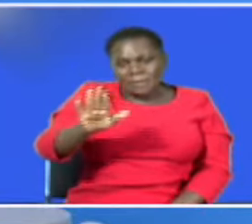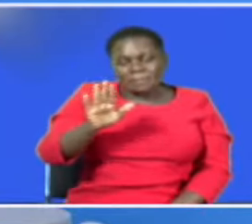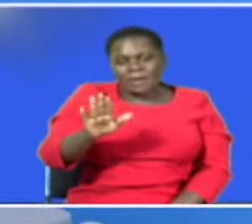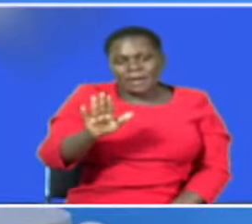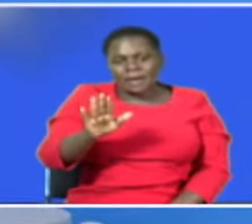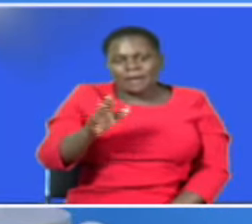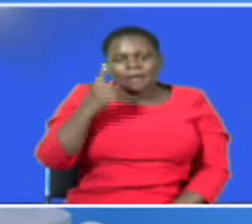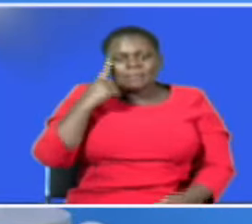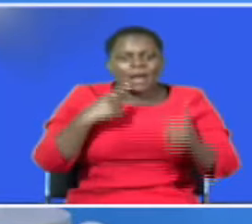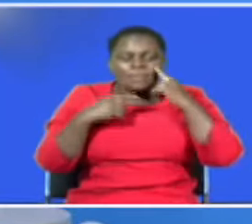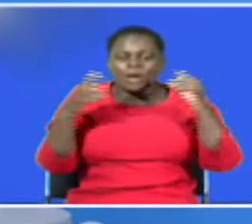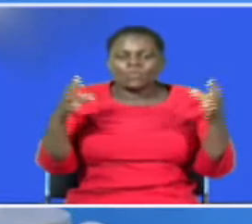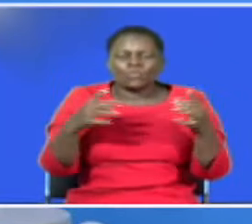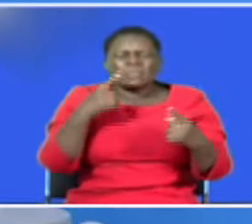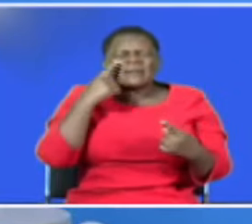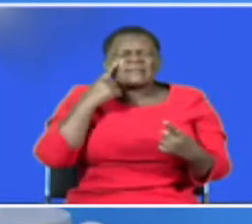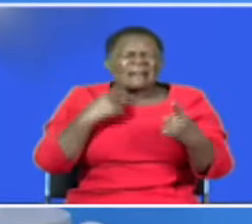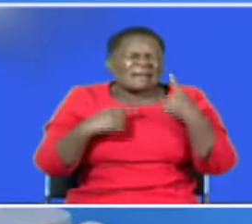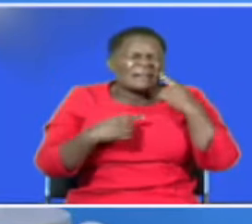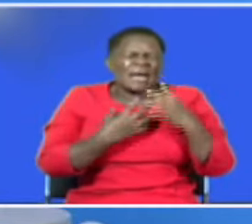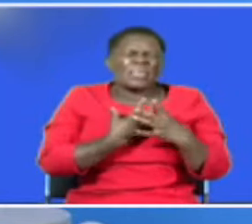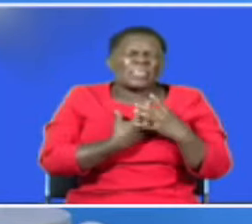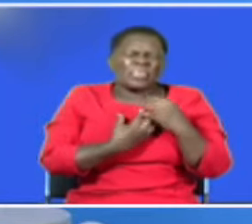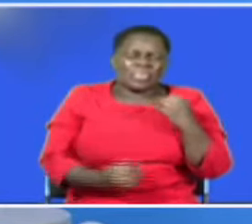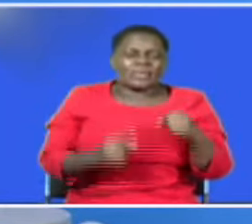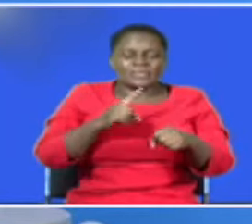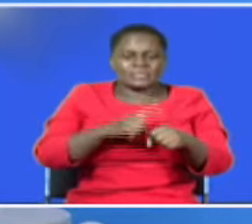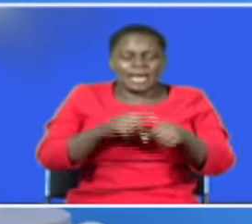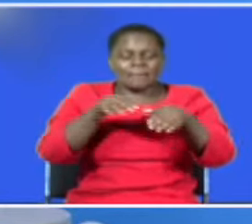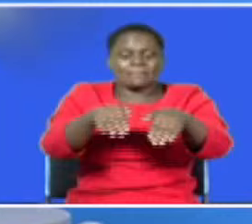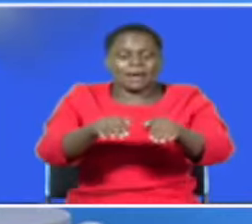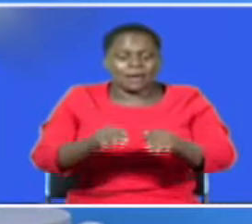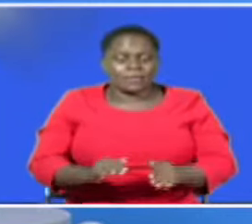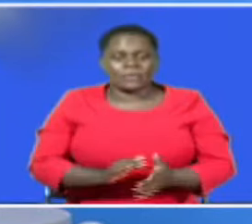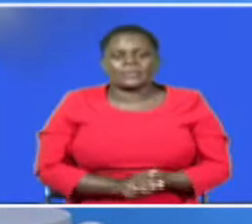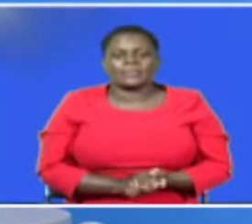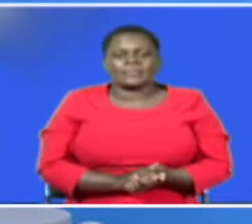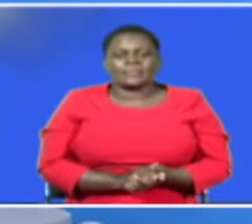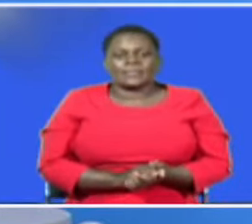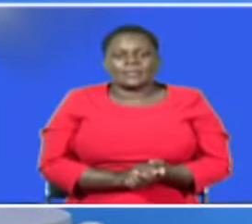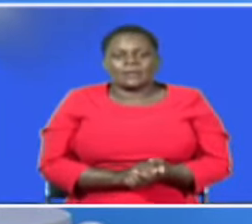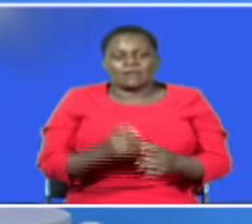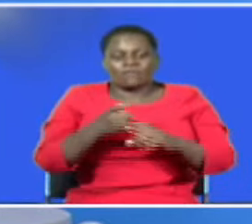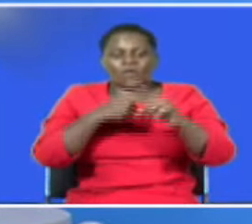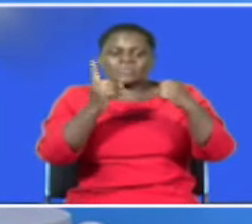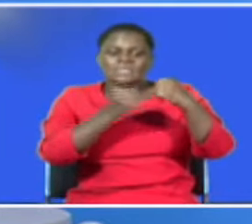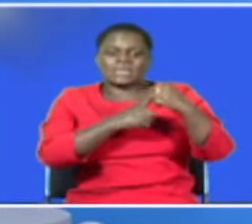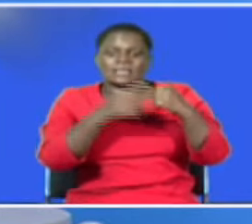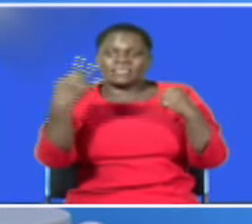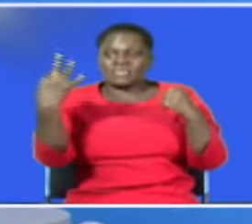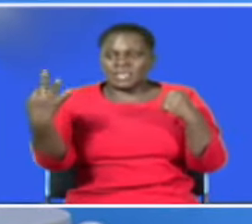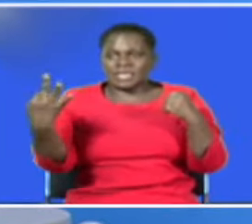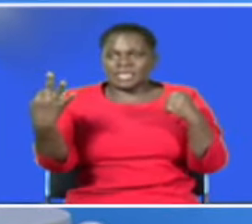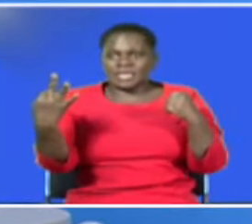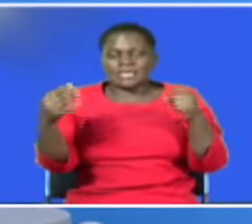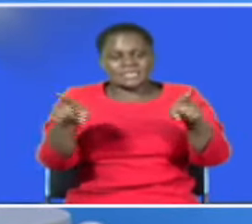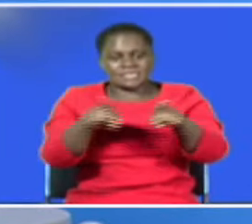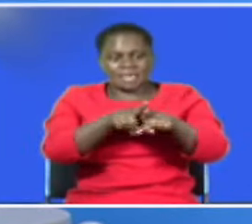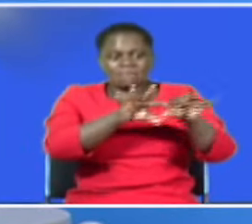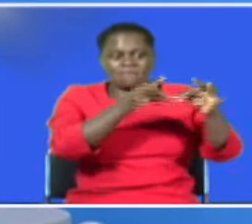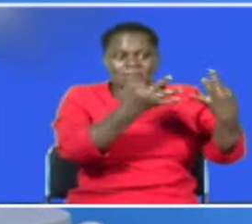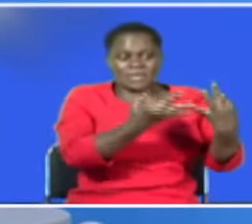huku waombolezaji wakigubikwa na huzuni wakati wa ibada ya maziko yao. Kati ya sita hao, watoto watatu walikuwa wa